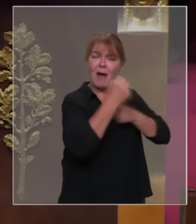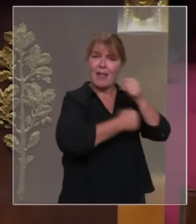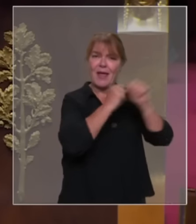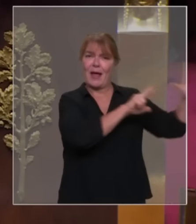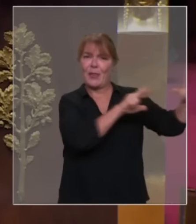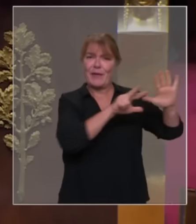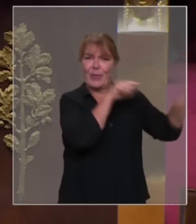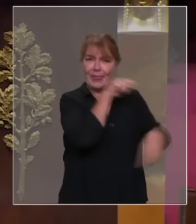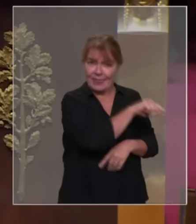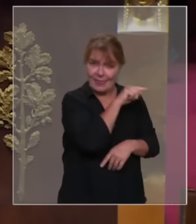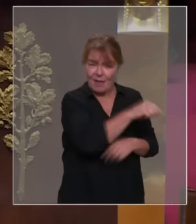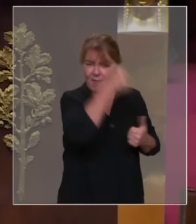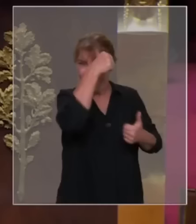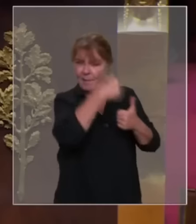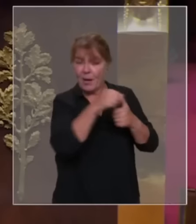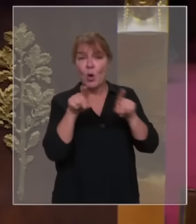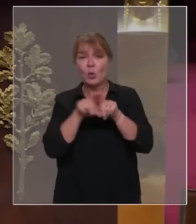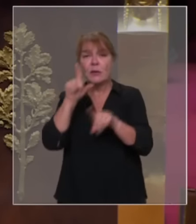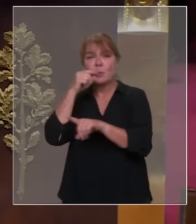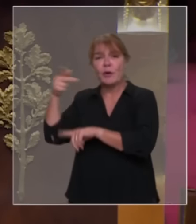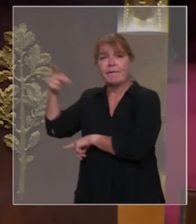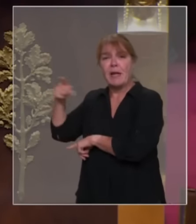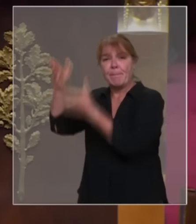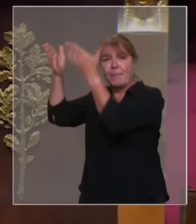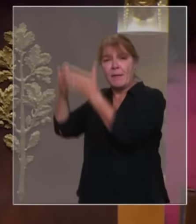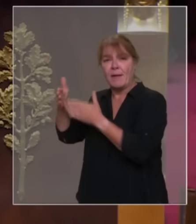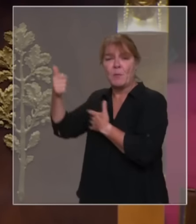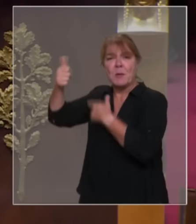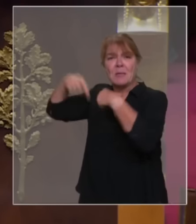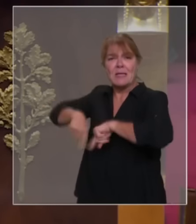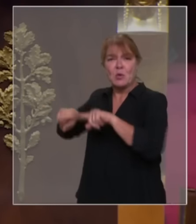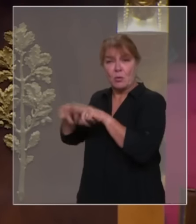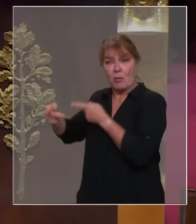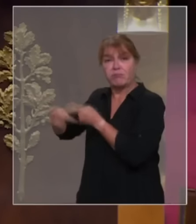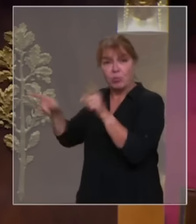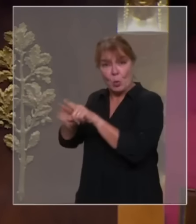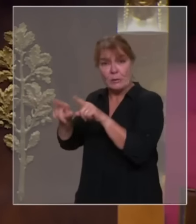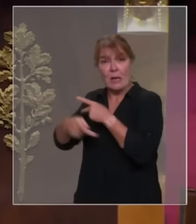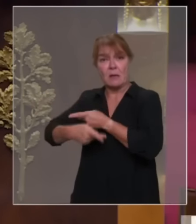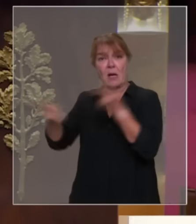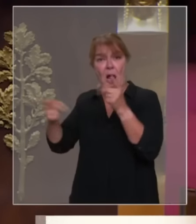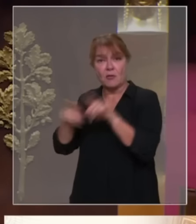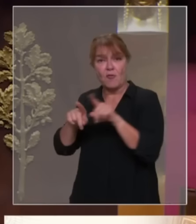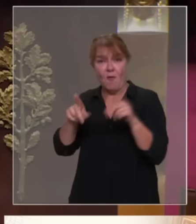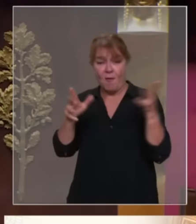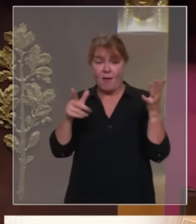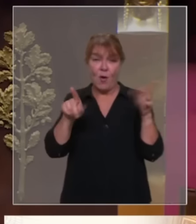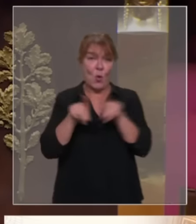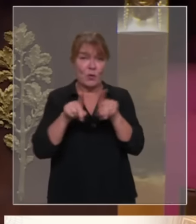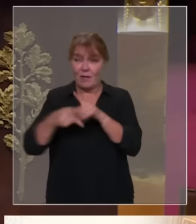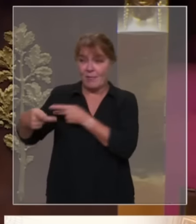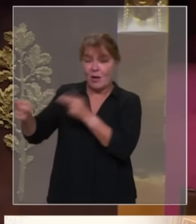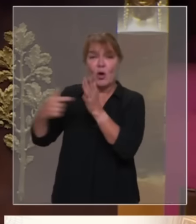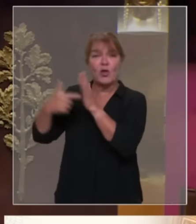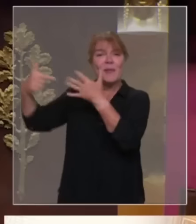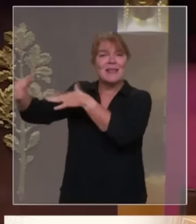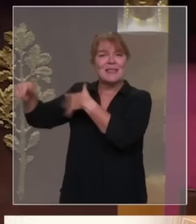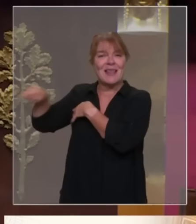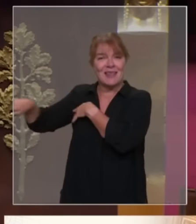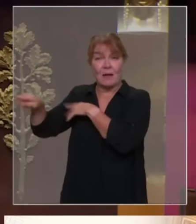et j'ai le souvenir qu'Édouard Philippe avait lui-même fait référence à cette déclaration de Michel Rocard dans la sienne en 2017.